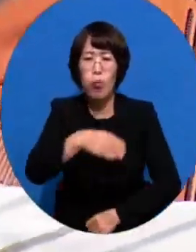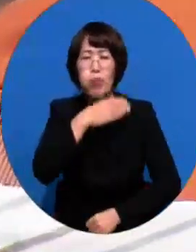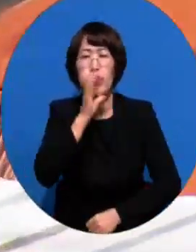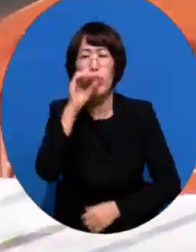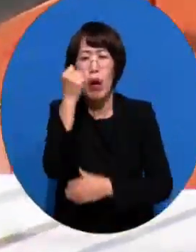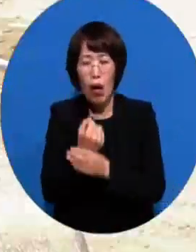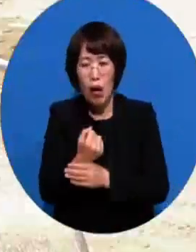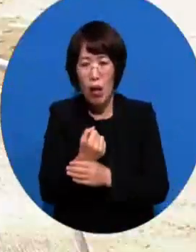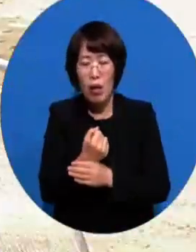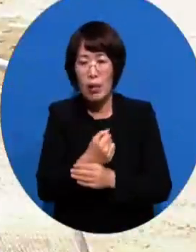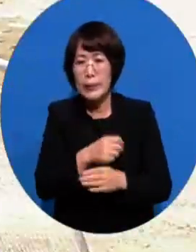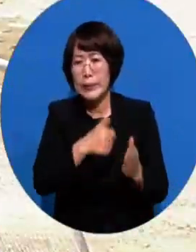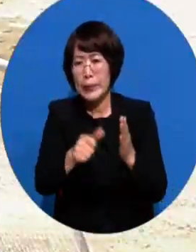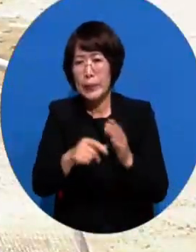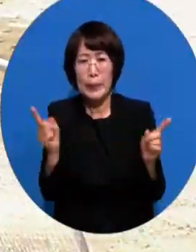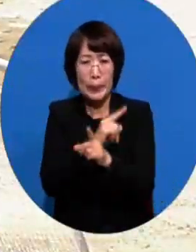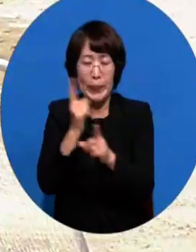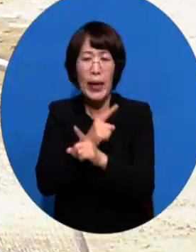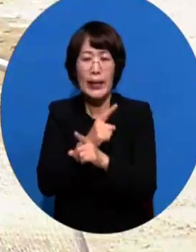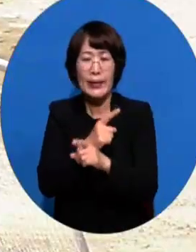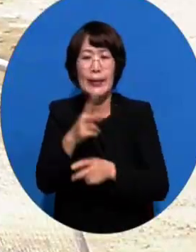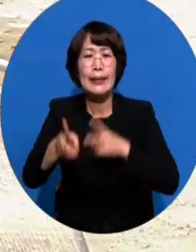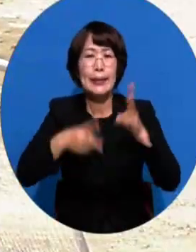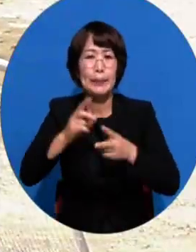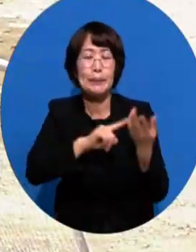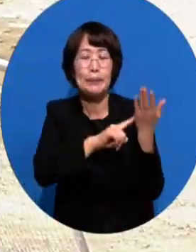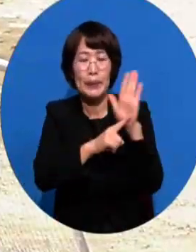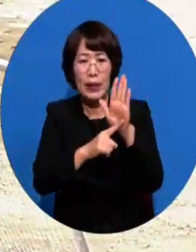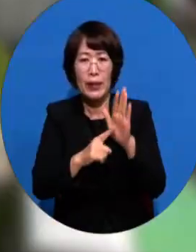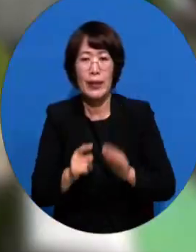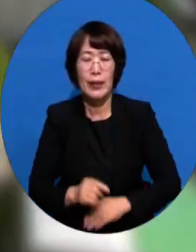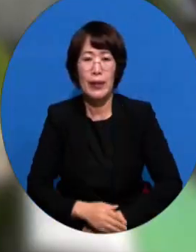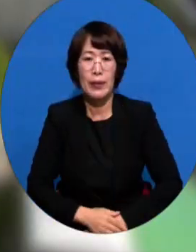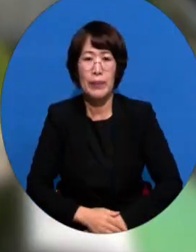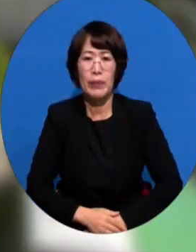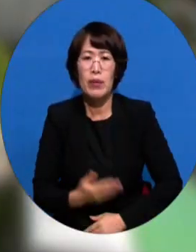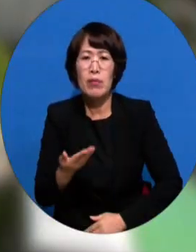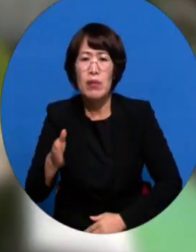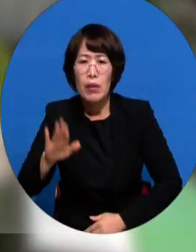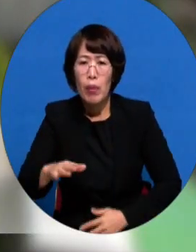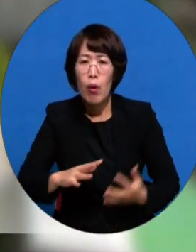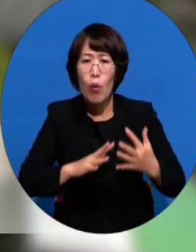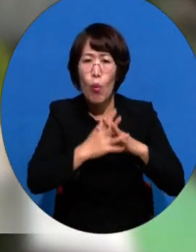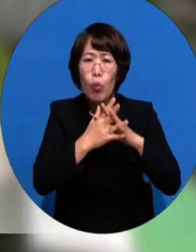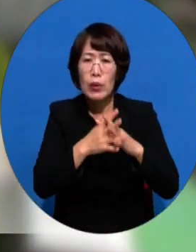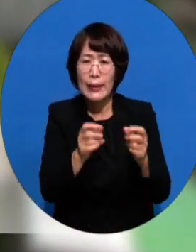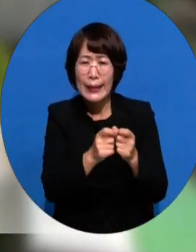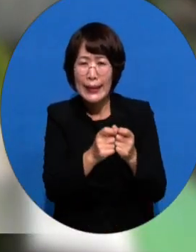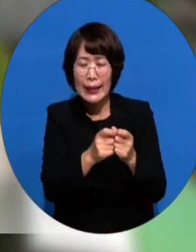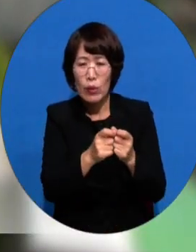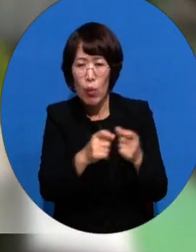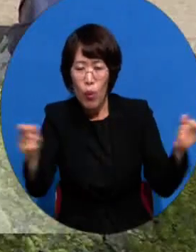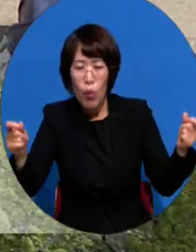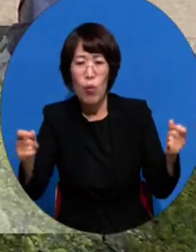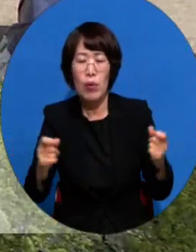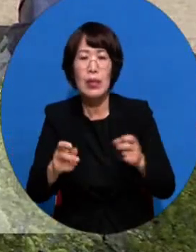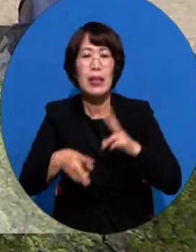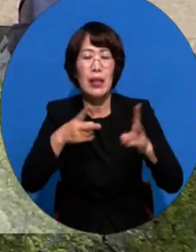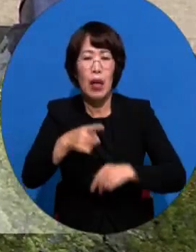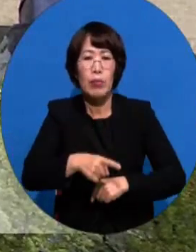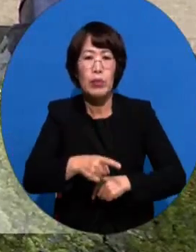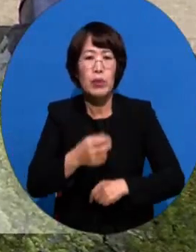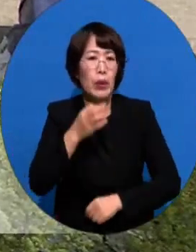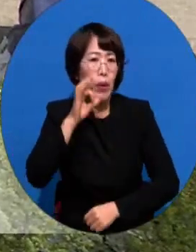학교 시설들을 모두 바꾸겠다는 장기 프로젝트를 발표했습니다. 하지만 공사 규모가 큰 증개축 공사는